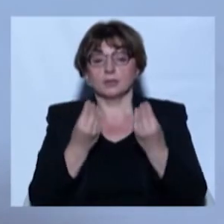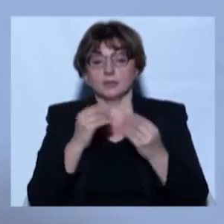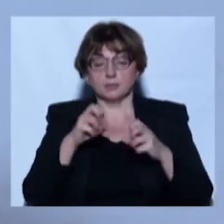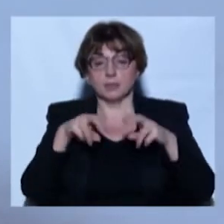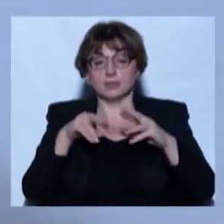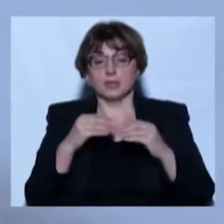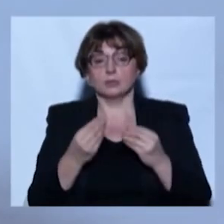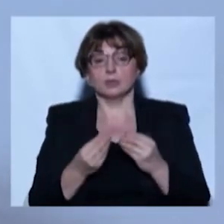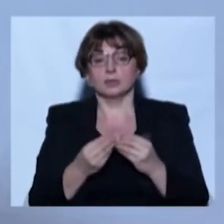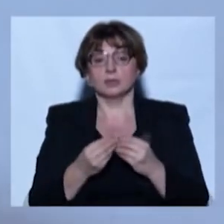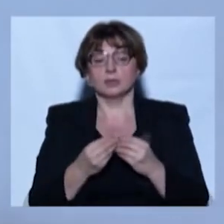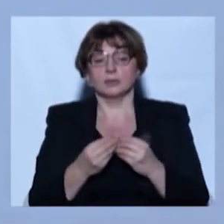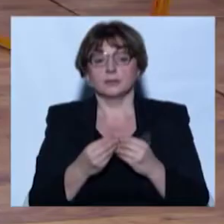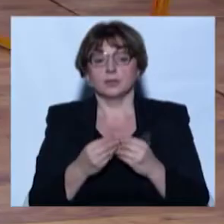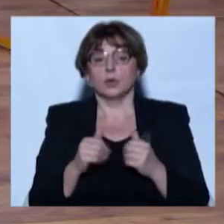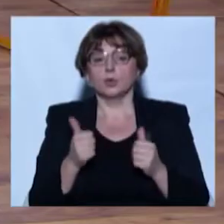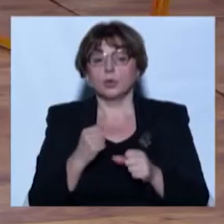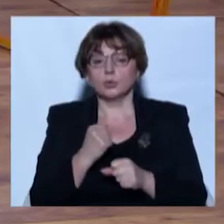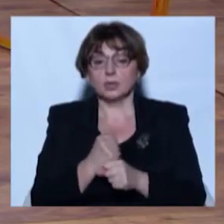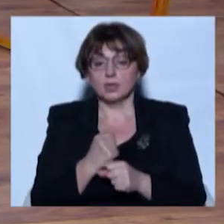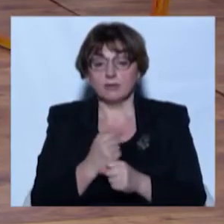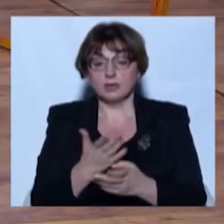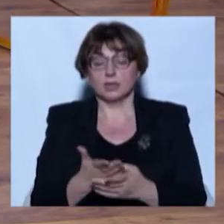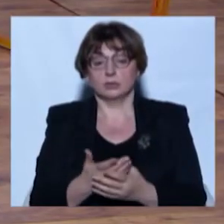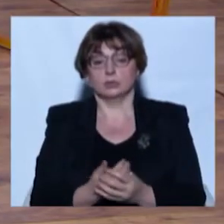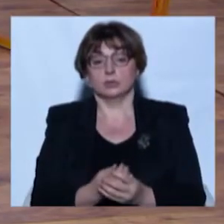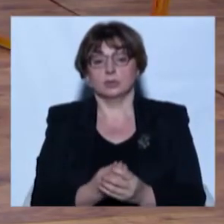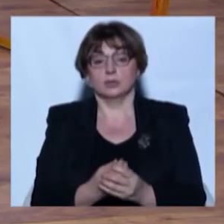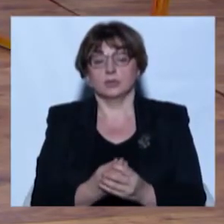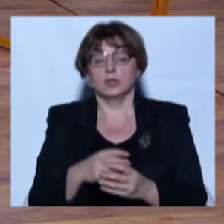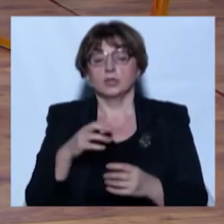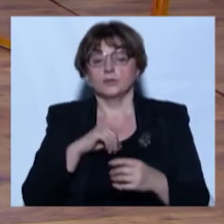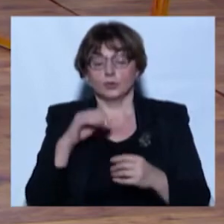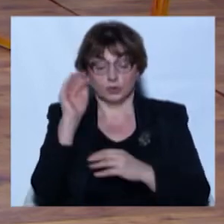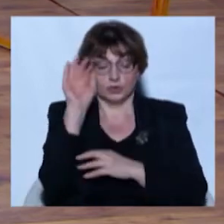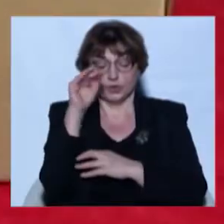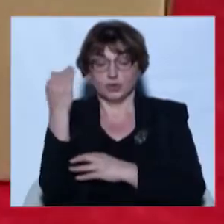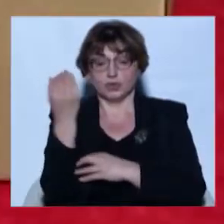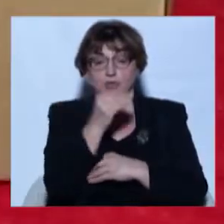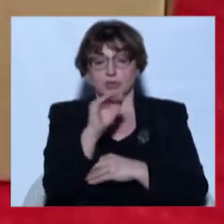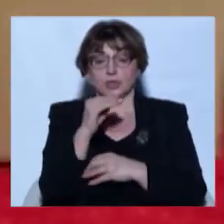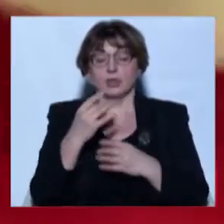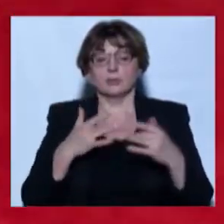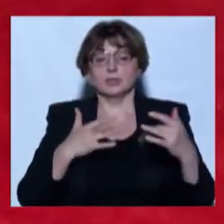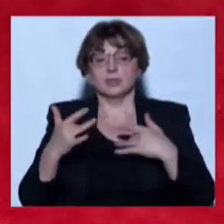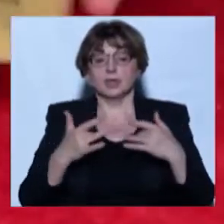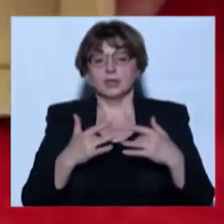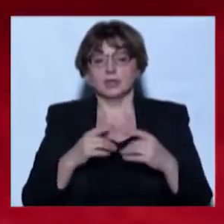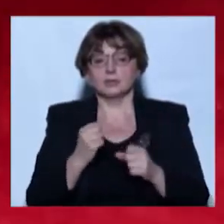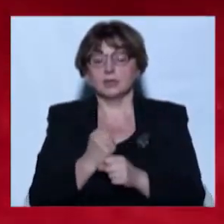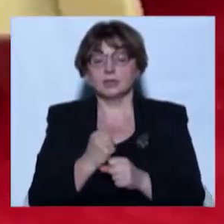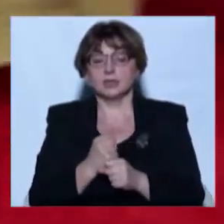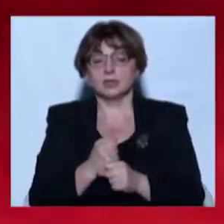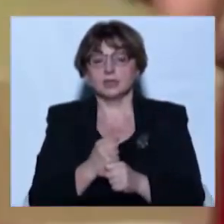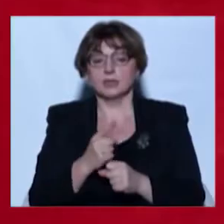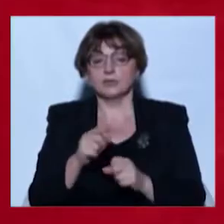ալբատ գ Հոգոր ունդա գավակ էտոտ չտիլեպիս թիատրի։ Չտիլեպիս թիատրիս կասակ